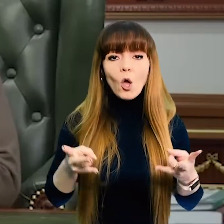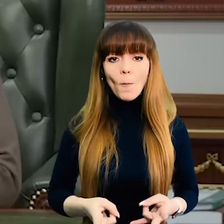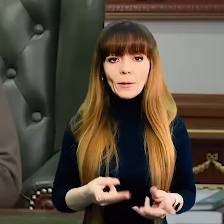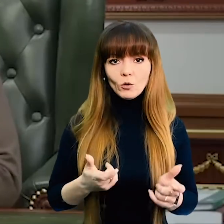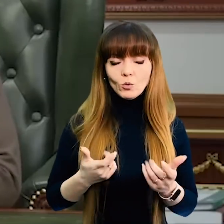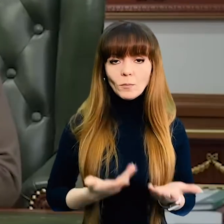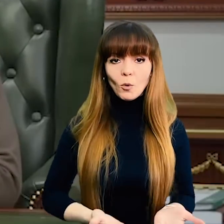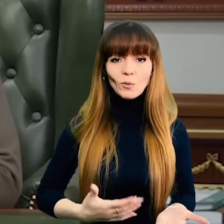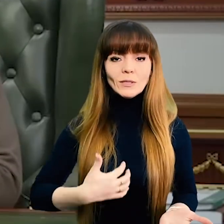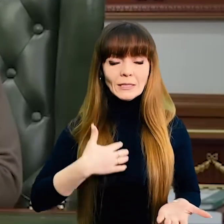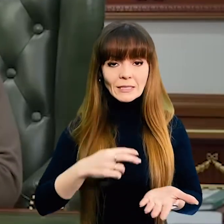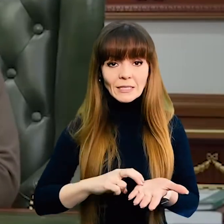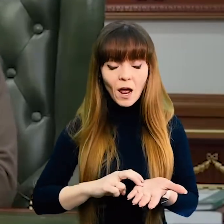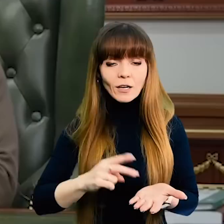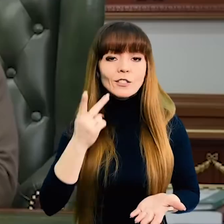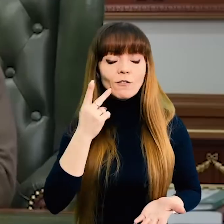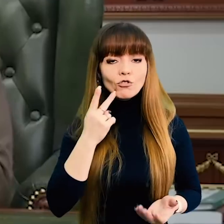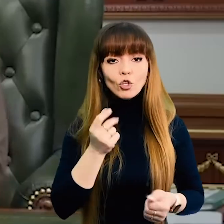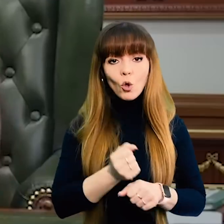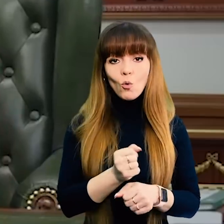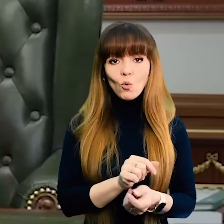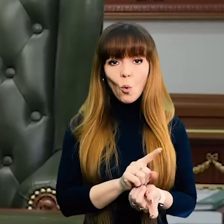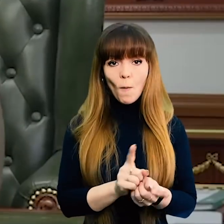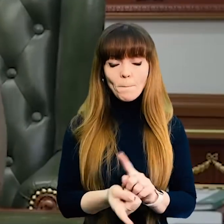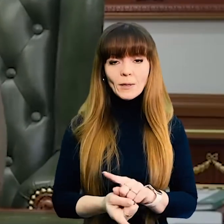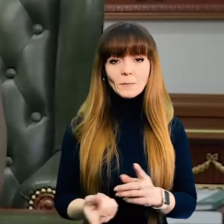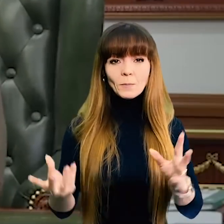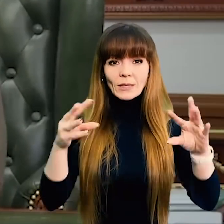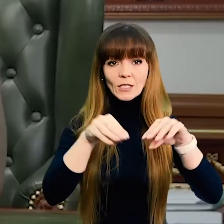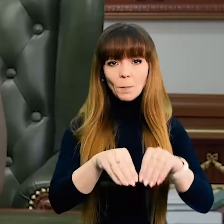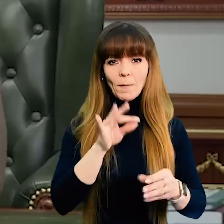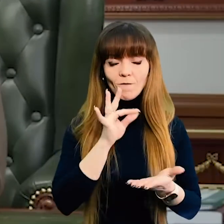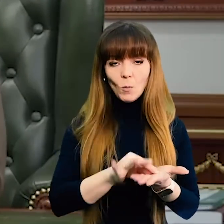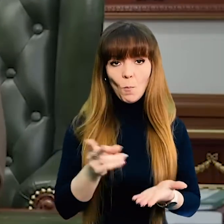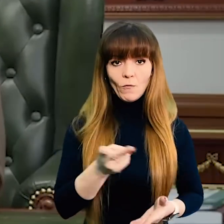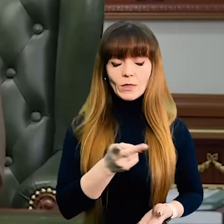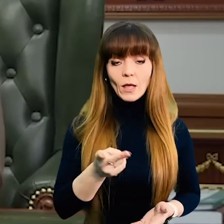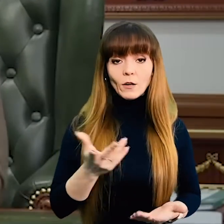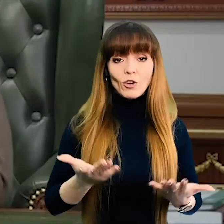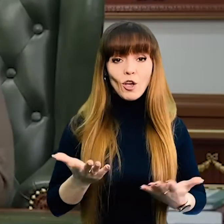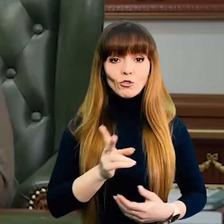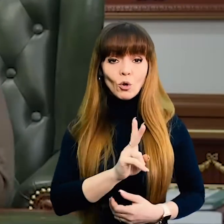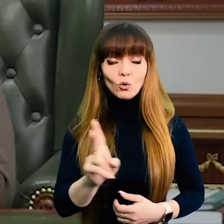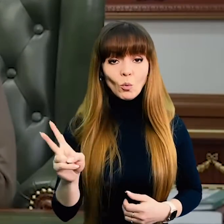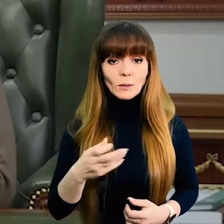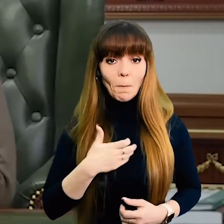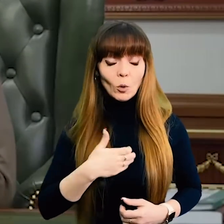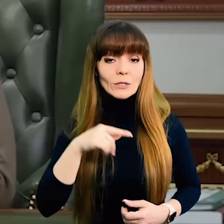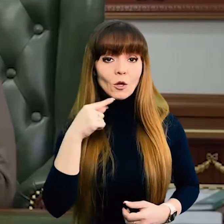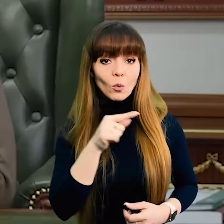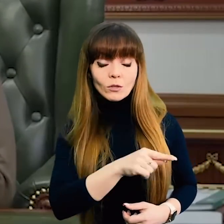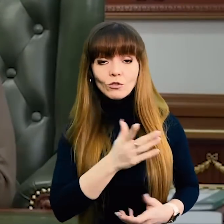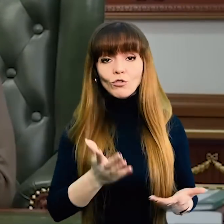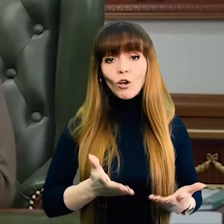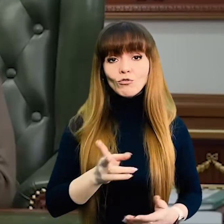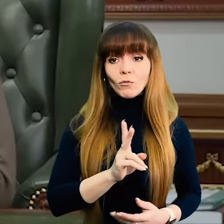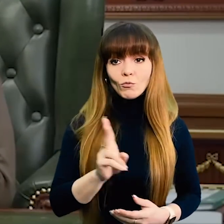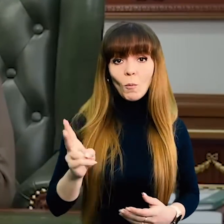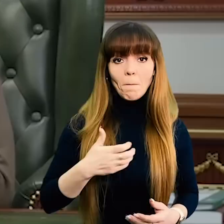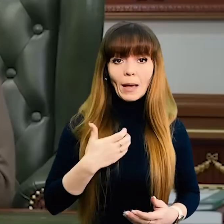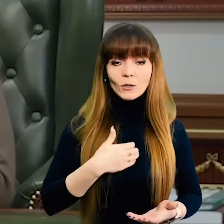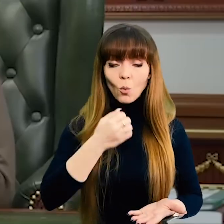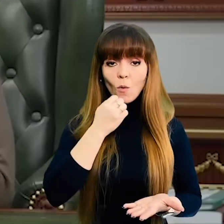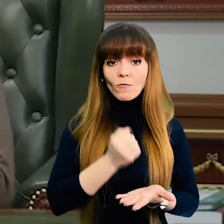Україні необхідну зброю. Страх завжди робить співвідповідальним. Якщо хтось боїться Росії,